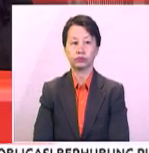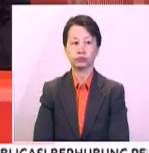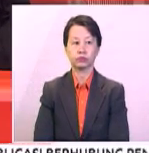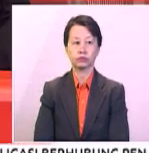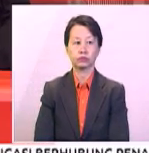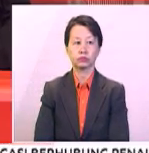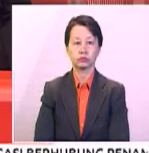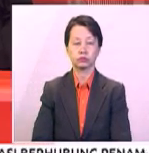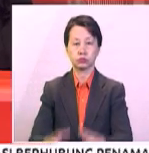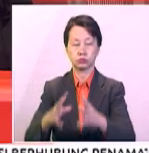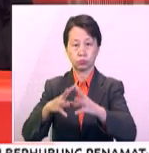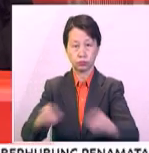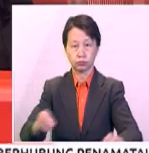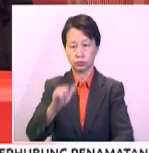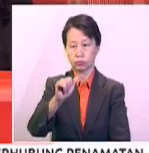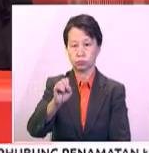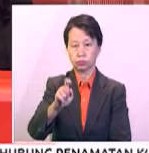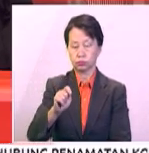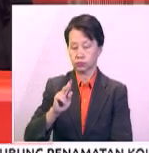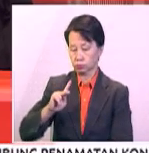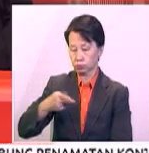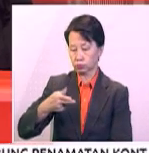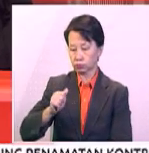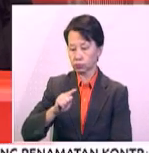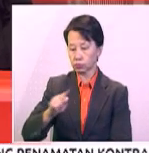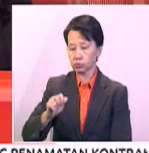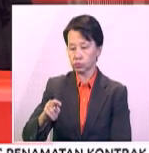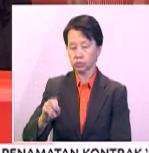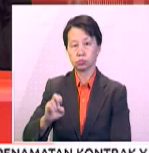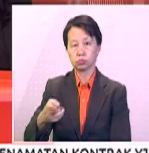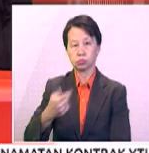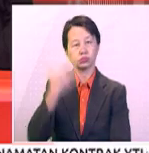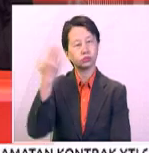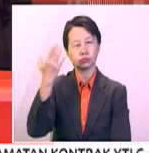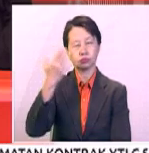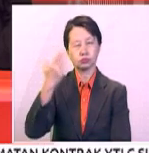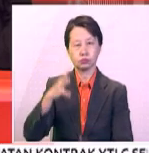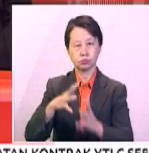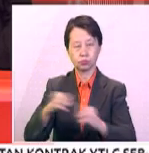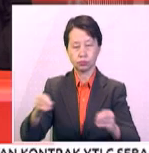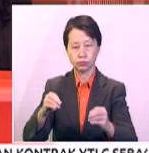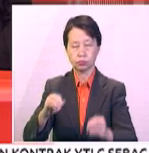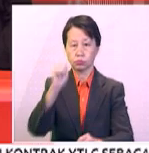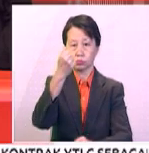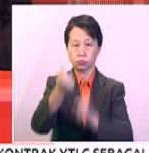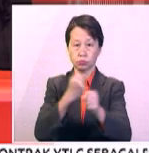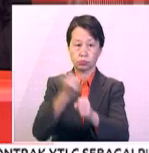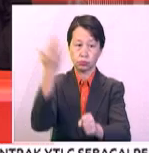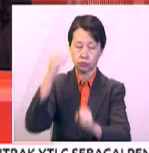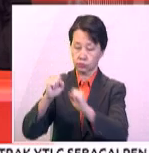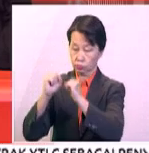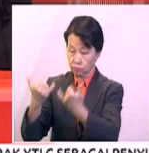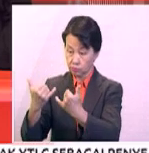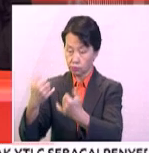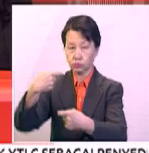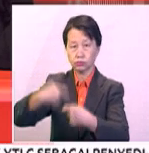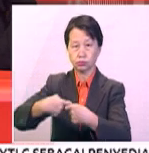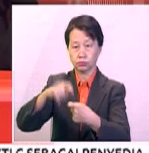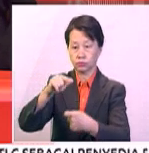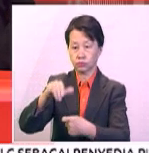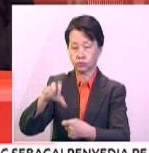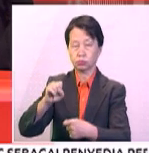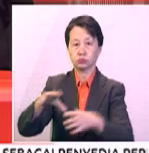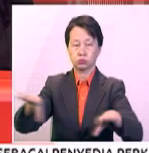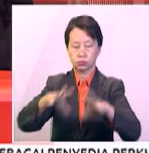Pelupusan aset oleh Khazanah Nasional adalah perkara yang lazim dilakukan. Ya, sejak 10 tahun lalu, syarikat berkaitan kerajaan itu telah